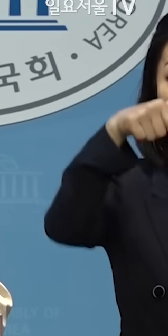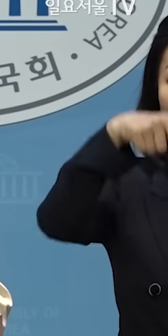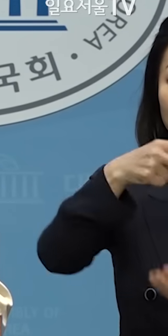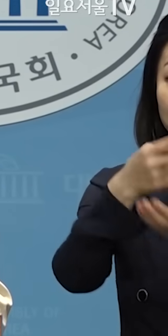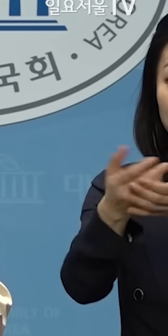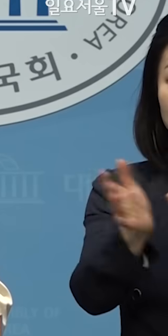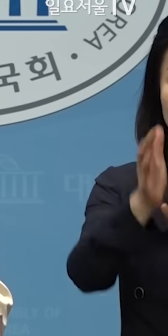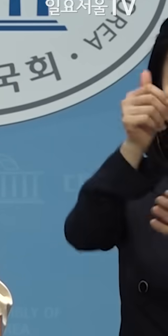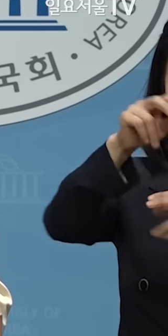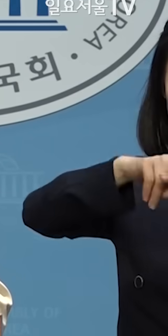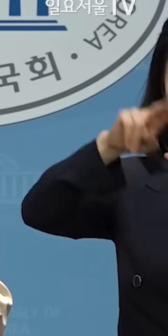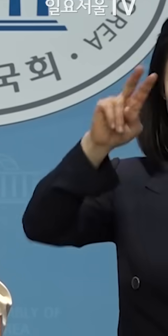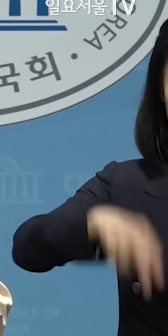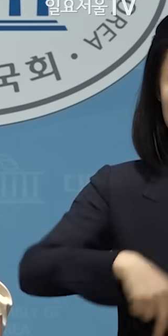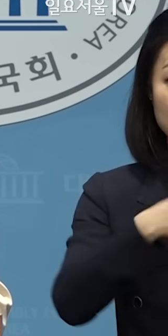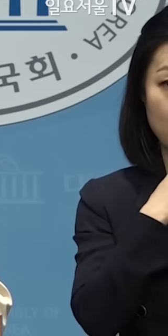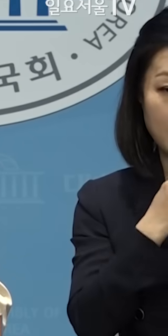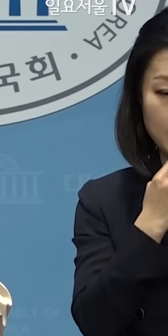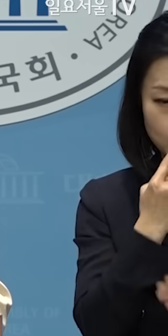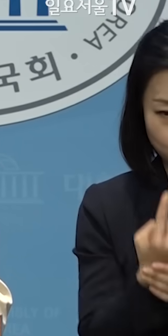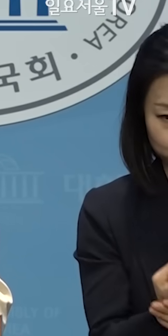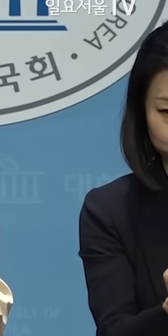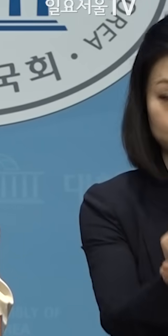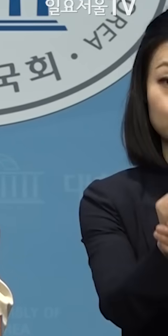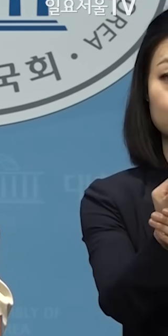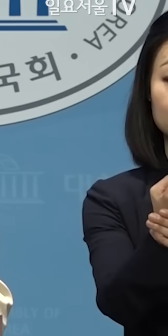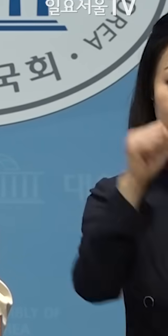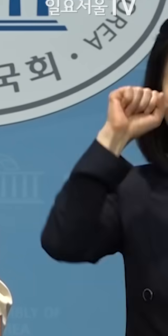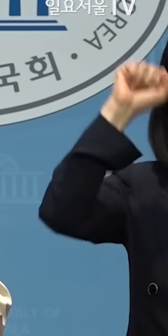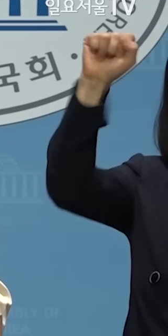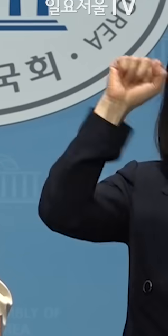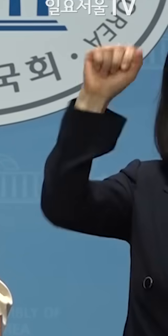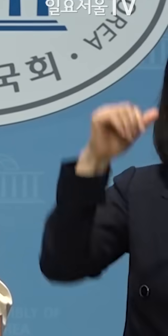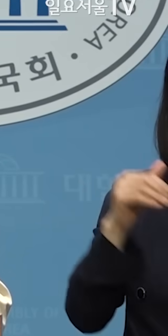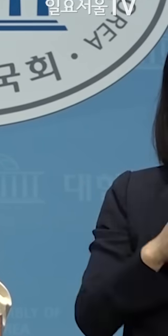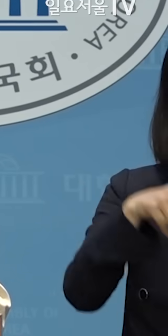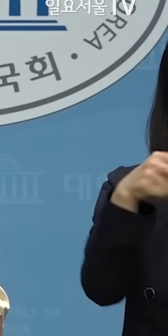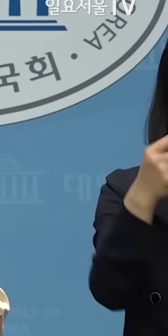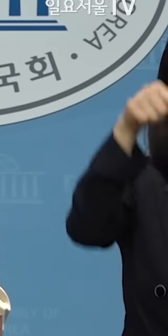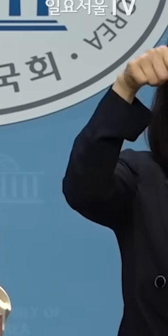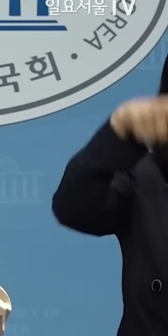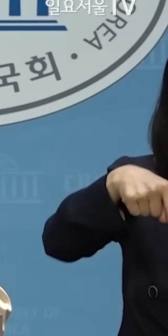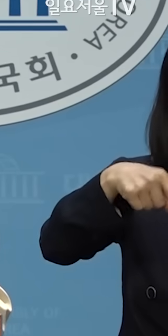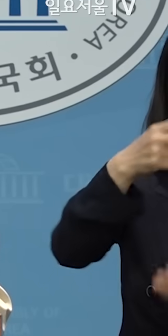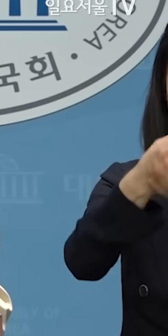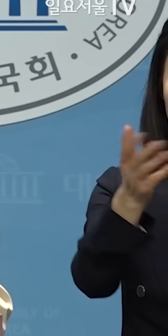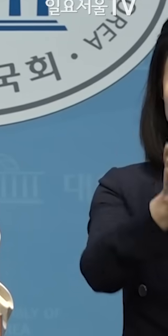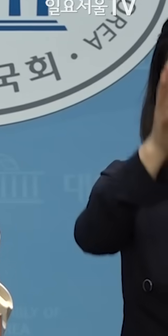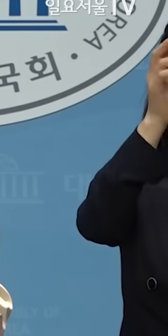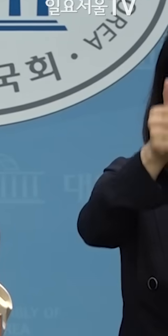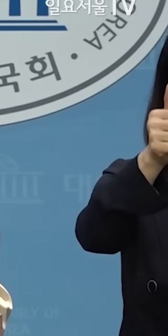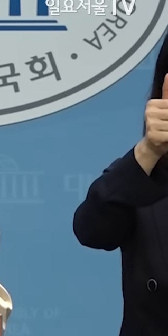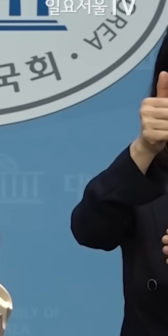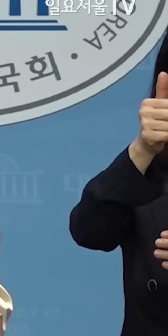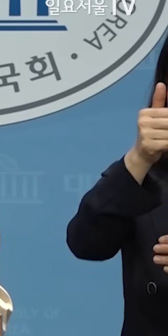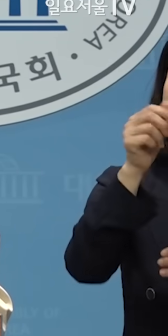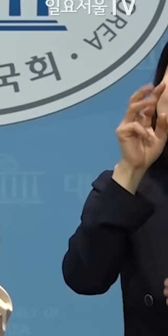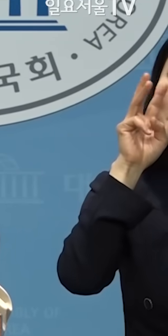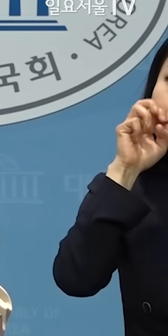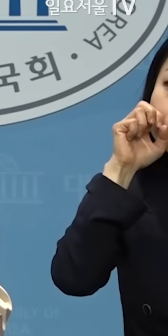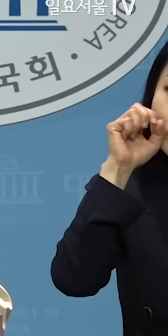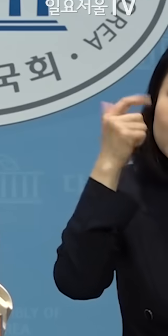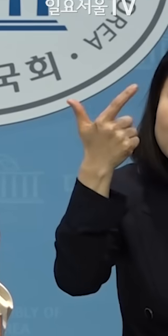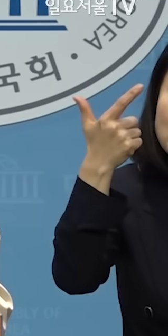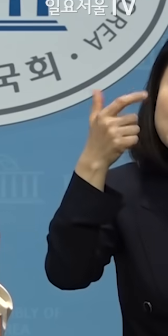장관의 퇴진을 외치며 촛불을 들었습니다 결국 조전 장관은 법무부 장관직을 재임 36일